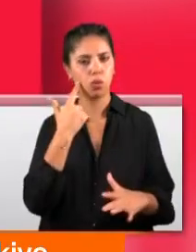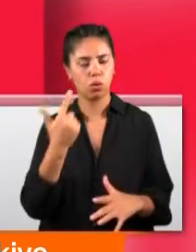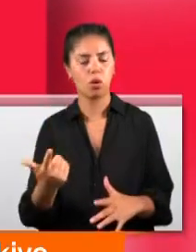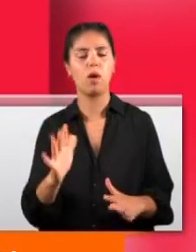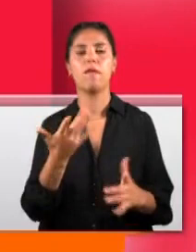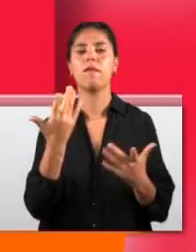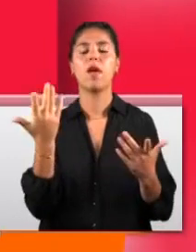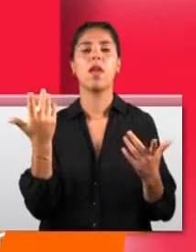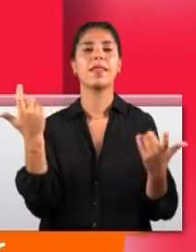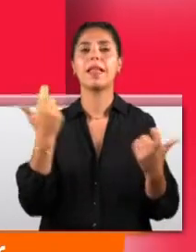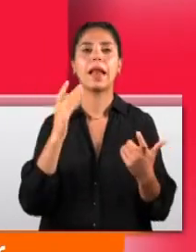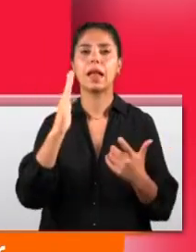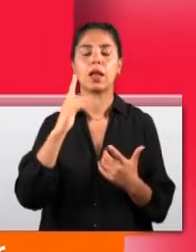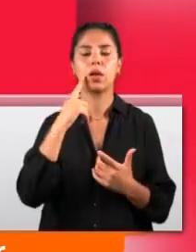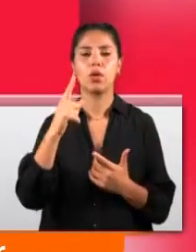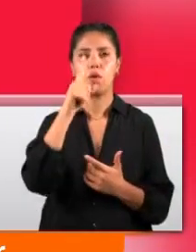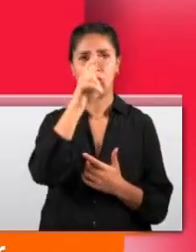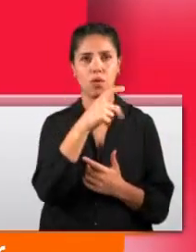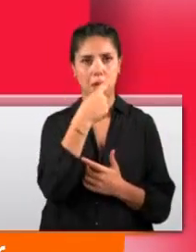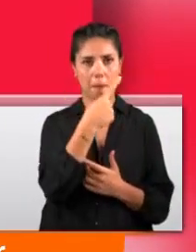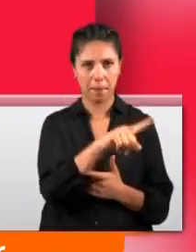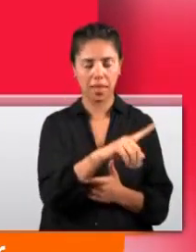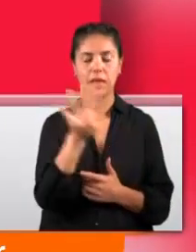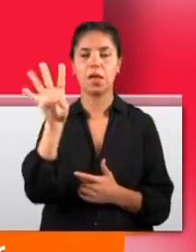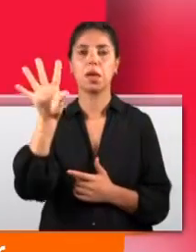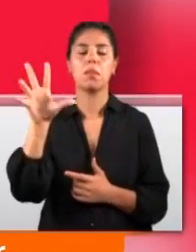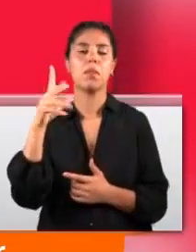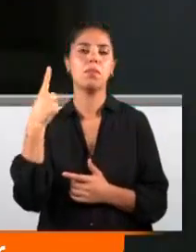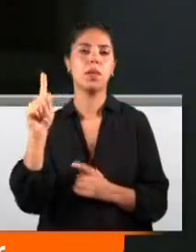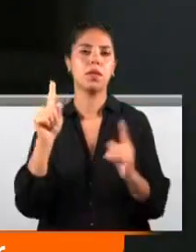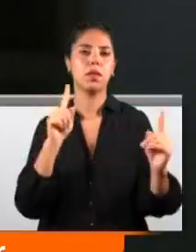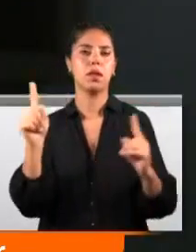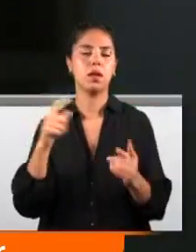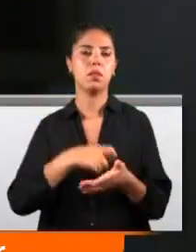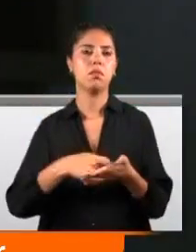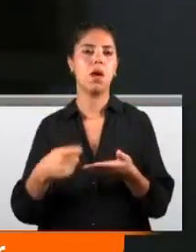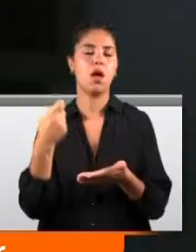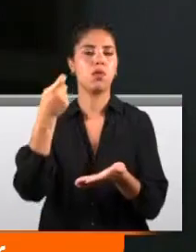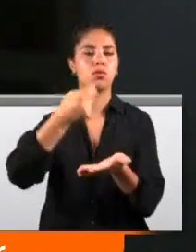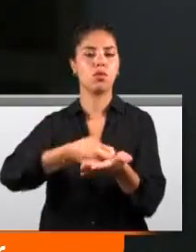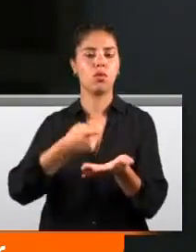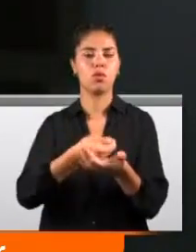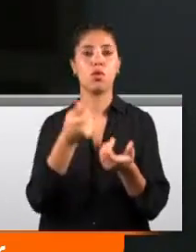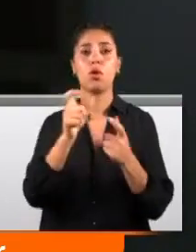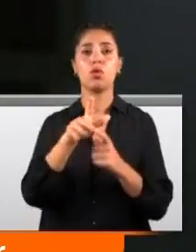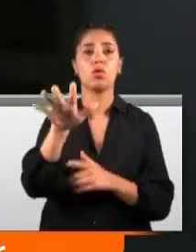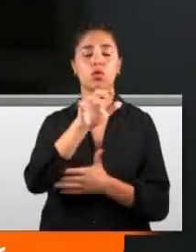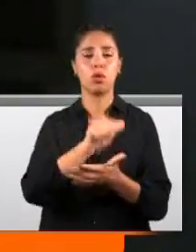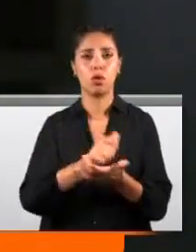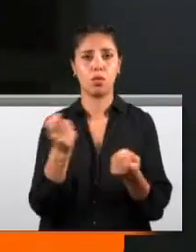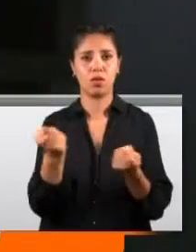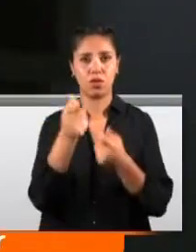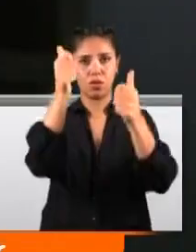değişiyor. 18 bin liradan başlıyor, 45 bin liraya kadar çıkıyor. Sosyal medyadaki iş ilanlarından bir